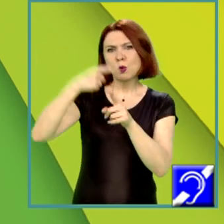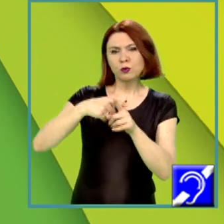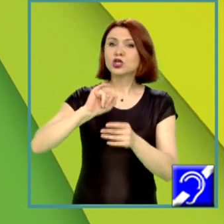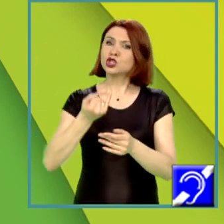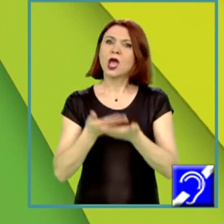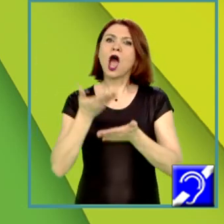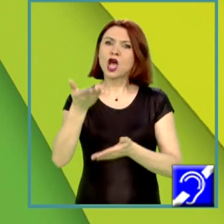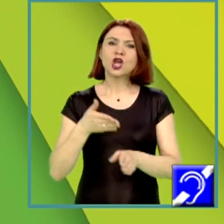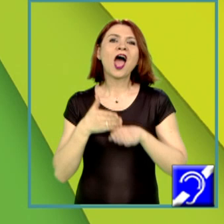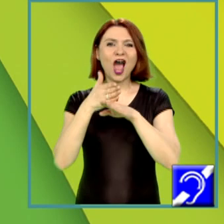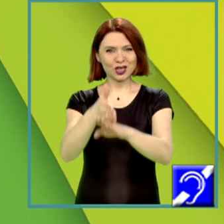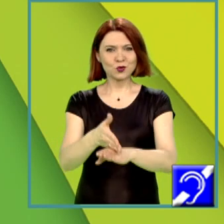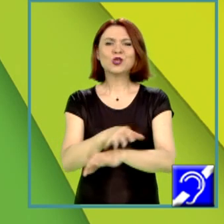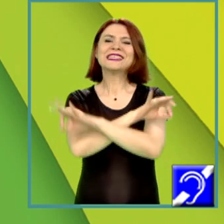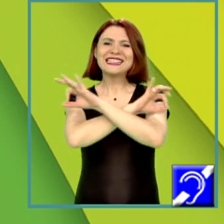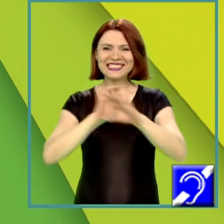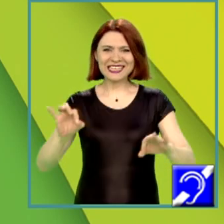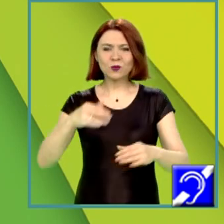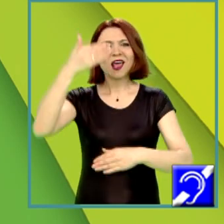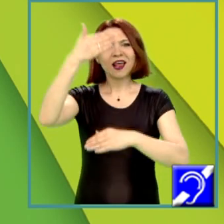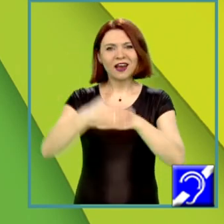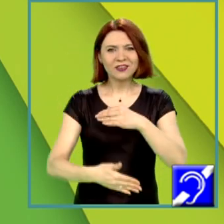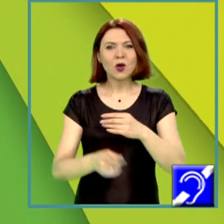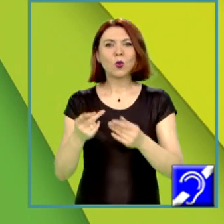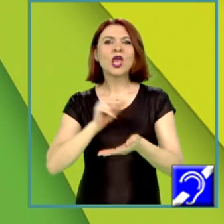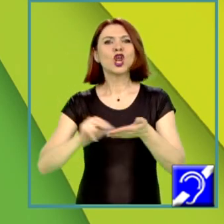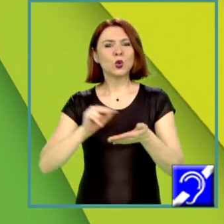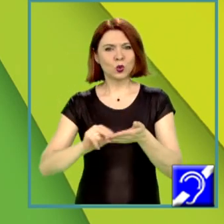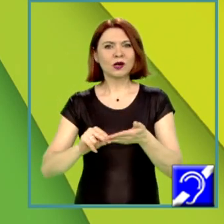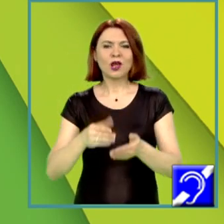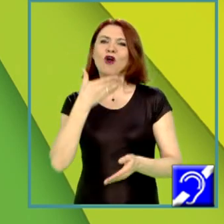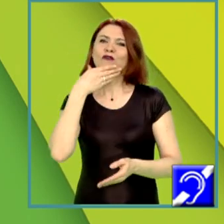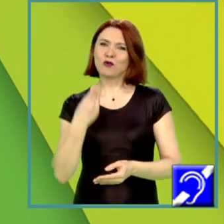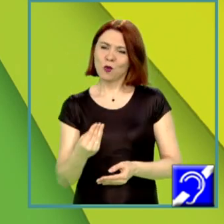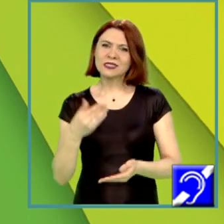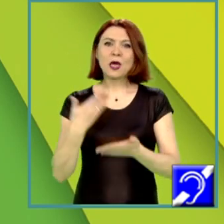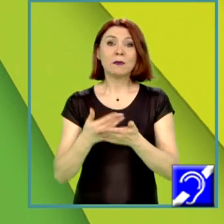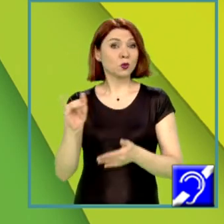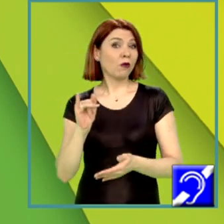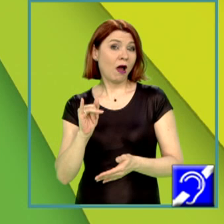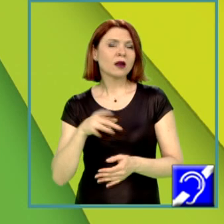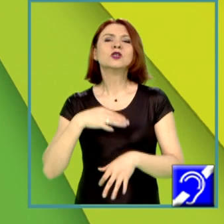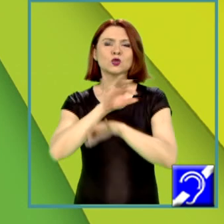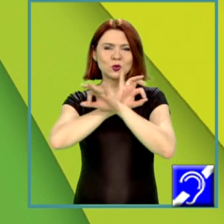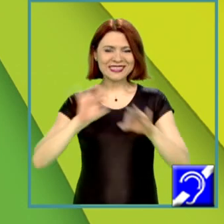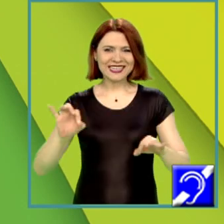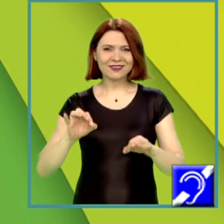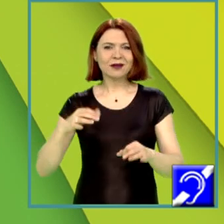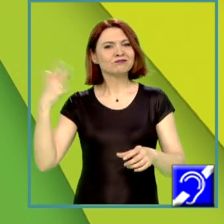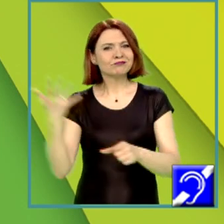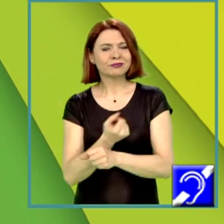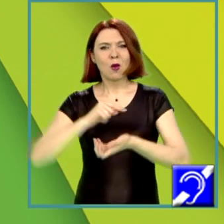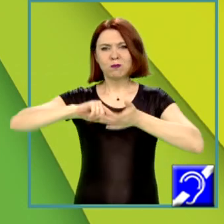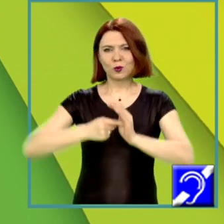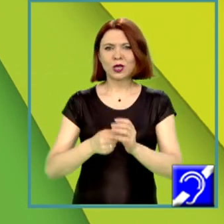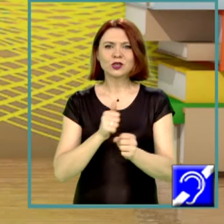felul acesta ajungeți cu siguranță la finalizarea unei lucrări frumoase pentru care sunt sigură că veți obține un